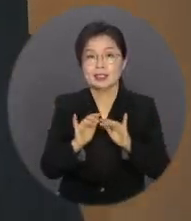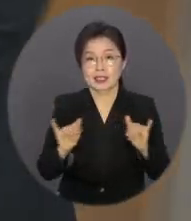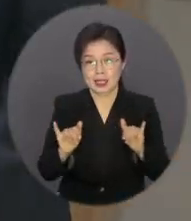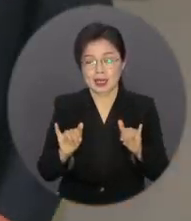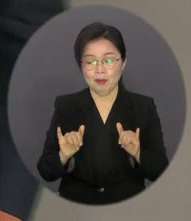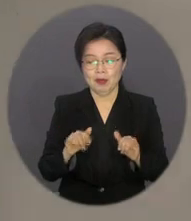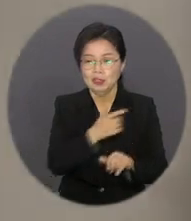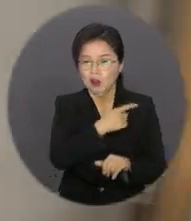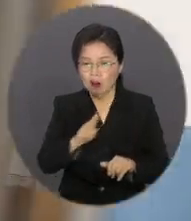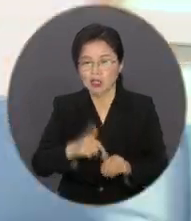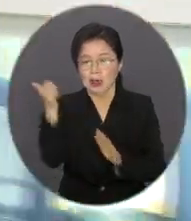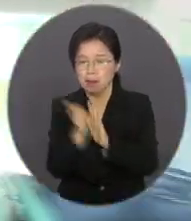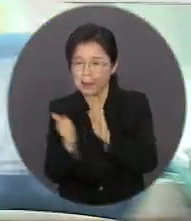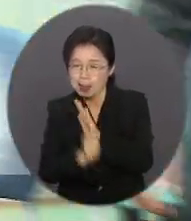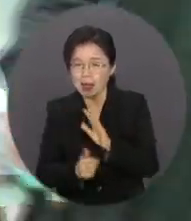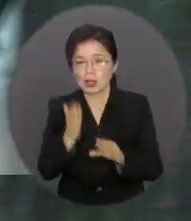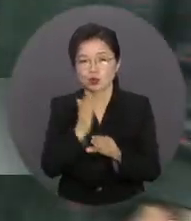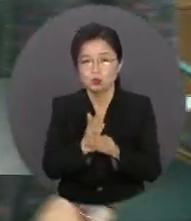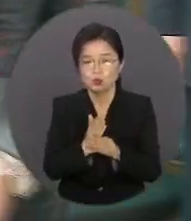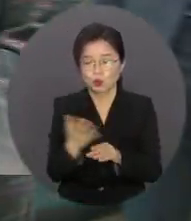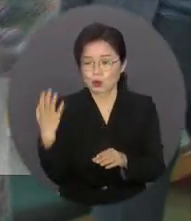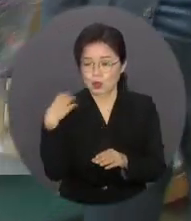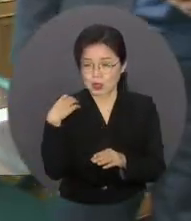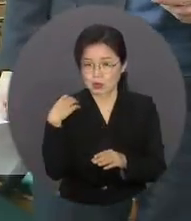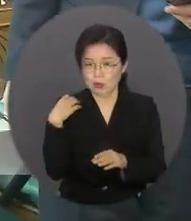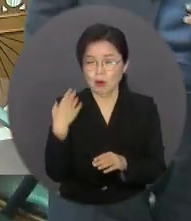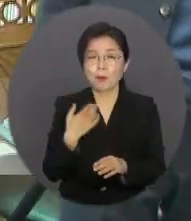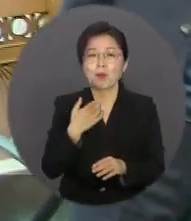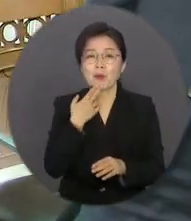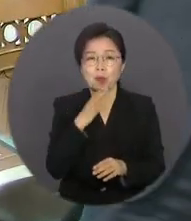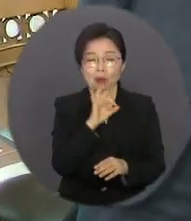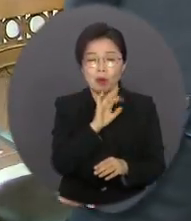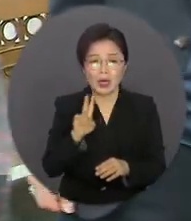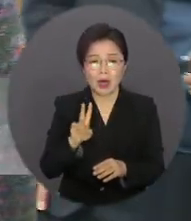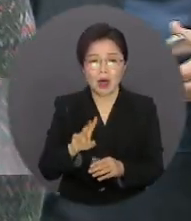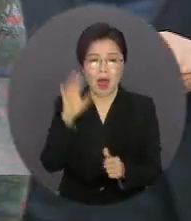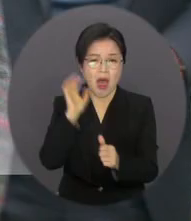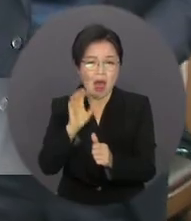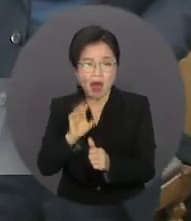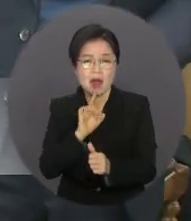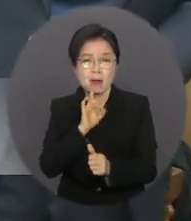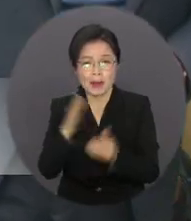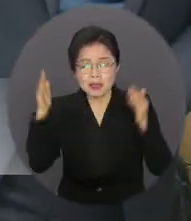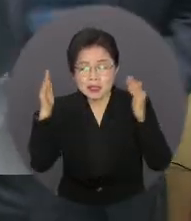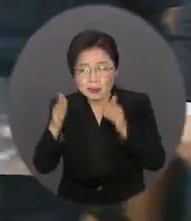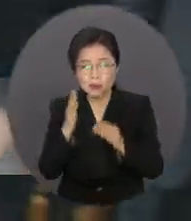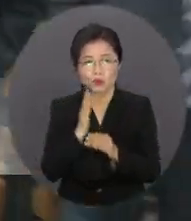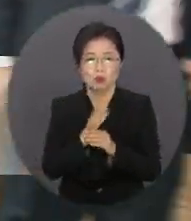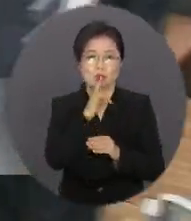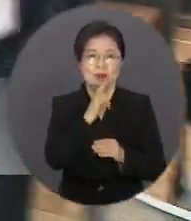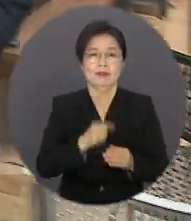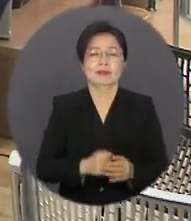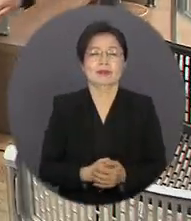실패를 거듭하고 있지만 대통령이 할 일은 하지 않고 야당 탄압과 검찰공화국을 만드는 데에만 열중하고 있다고